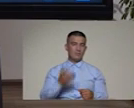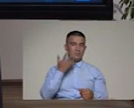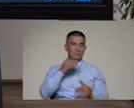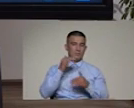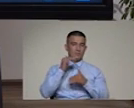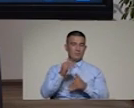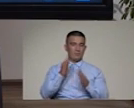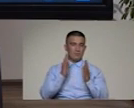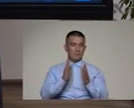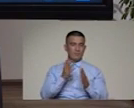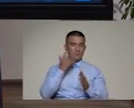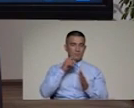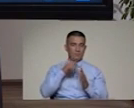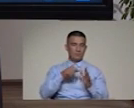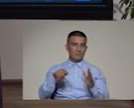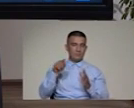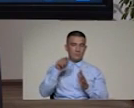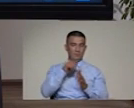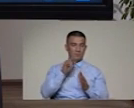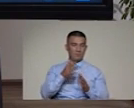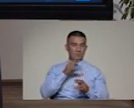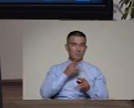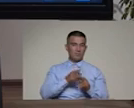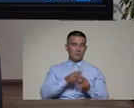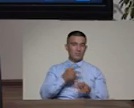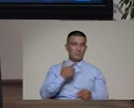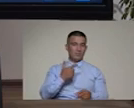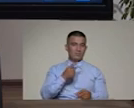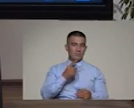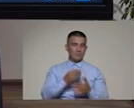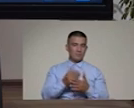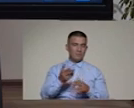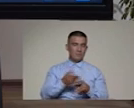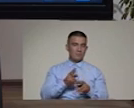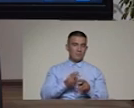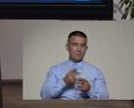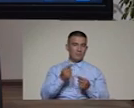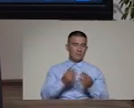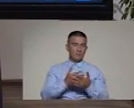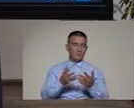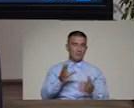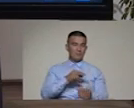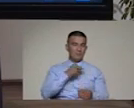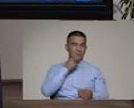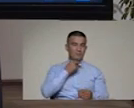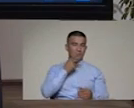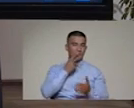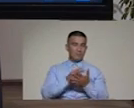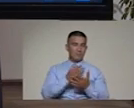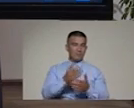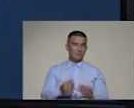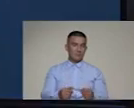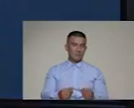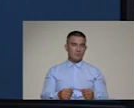to'rtburchak bilan belgilasam, bu gaz holatdagi moddalar bo'ladi. Siz ahamiyat berib boring.